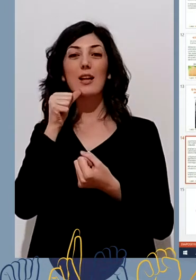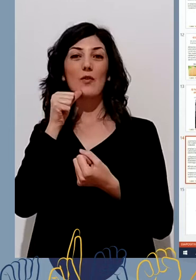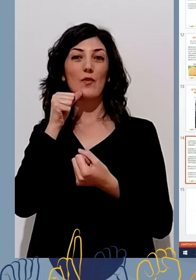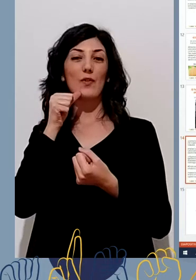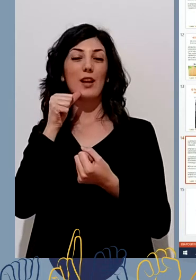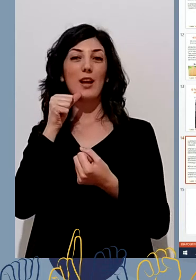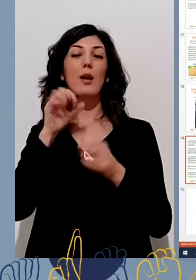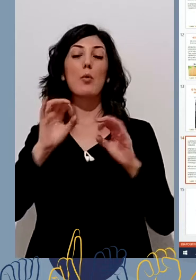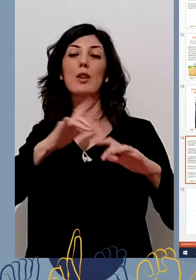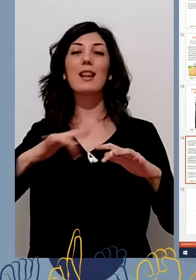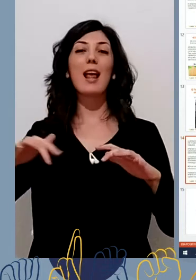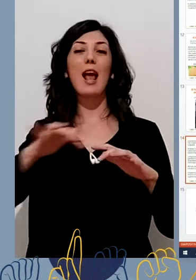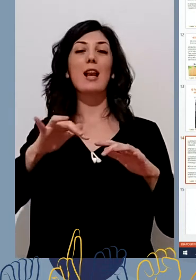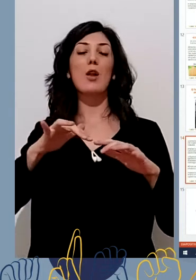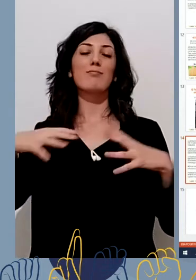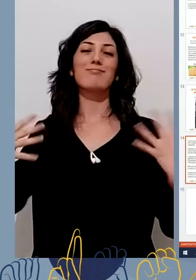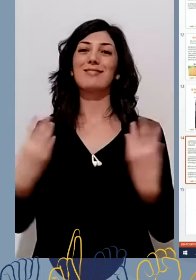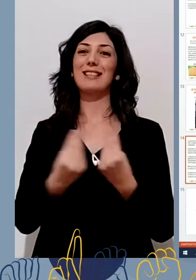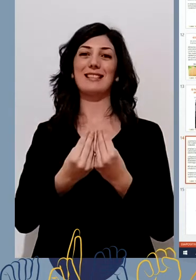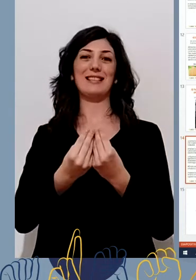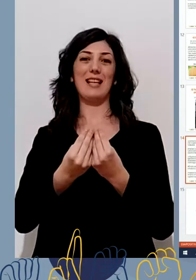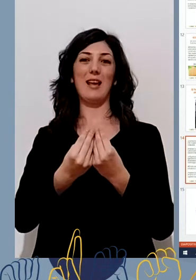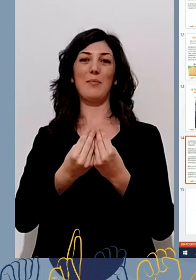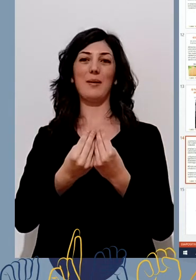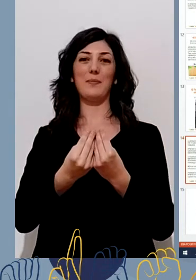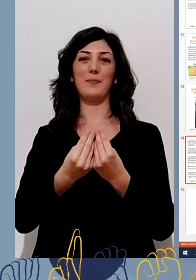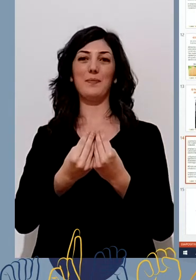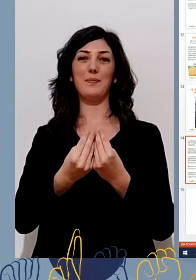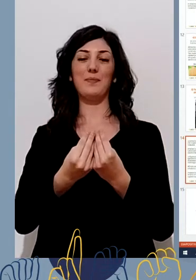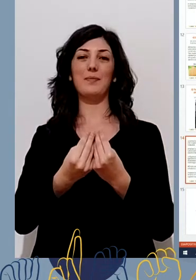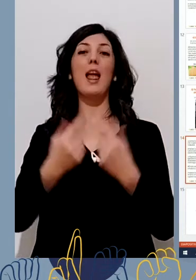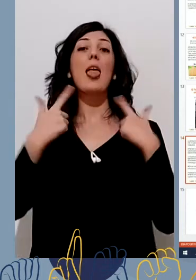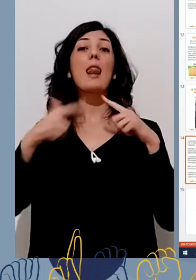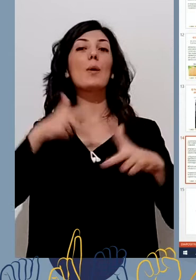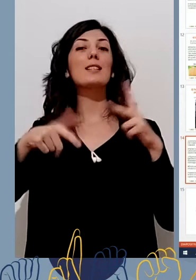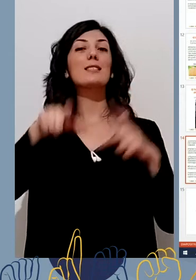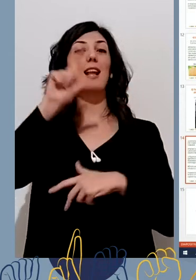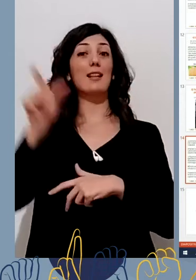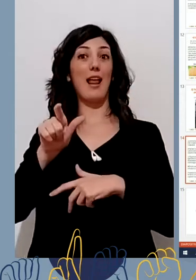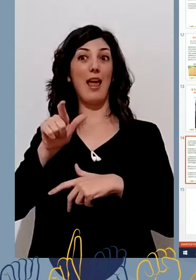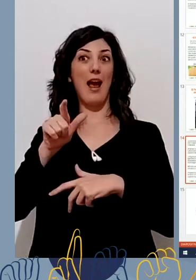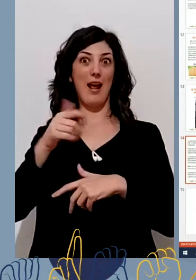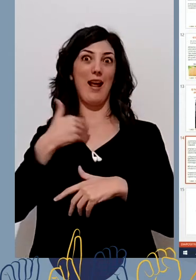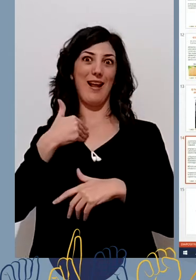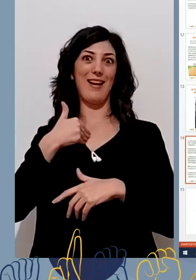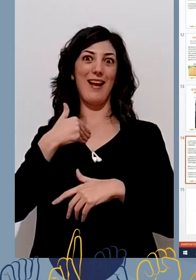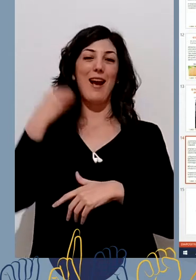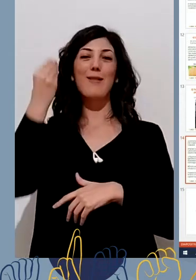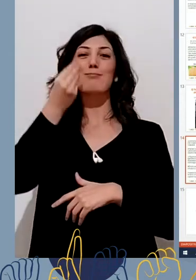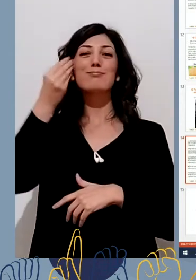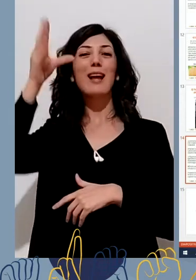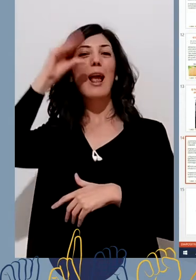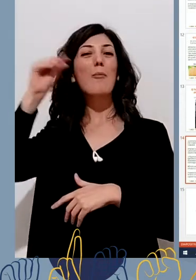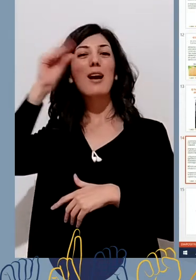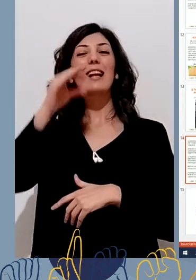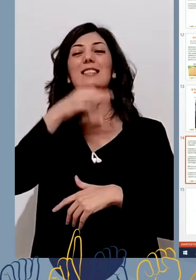comune e condiviso. Infatti, per me, imparare la lingua dei segni italiana significa non solo ampliare il proprio terreno